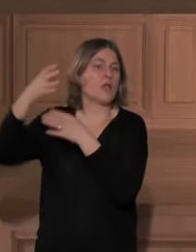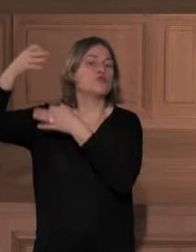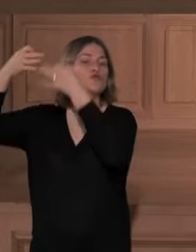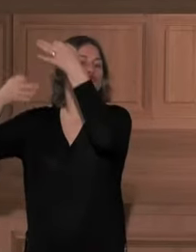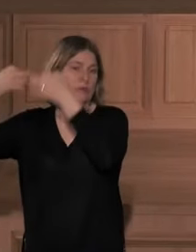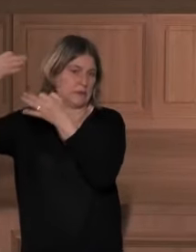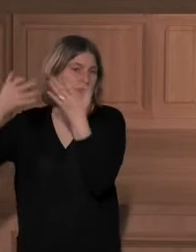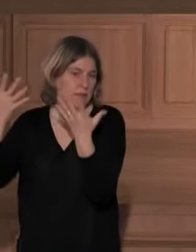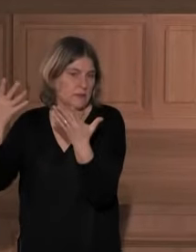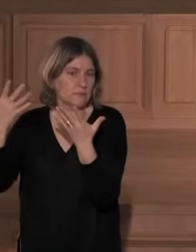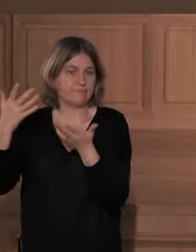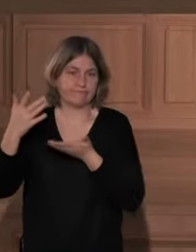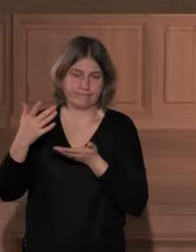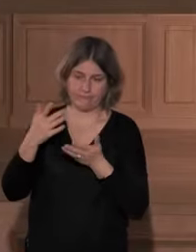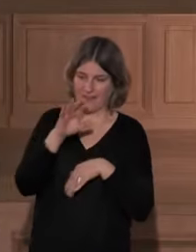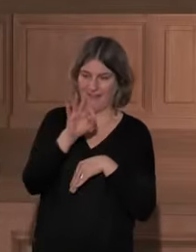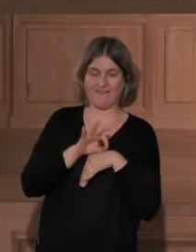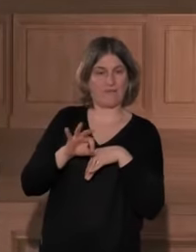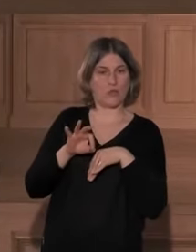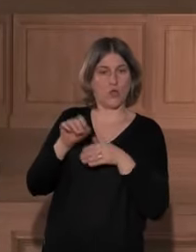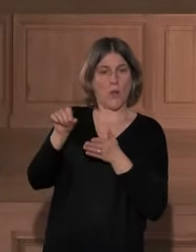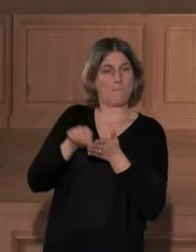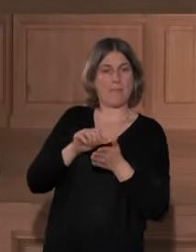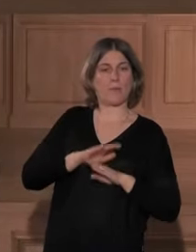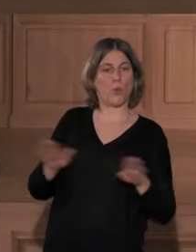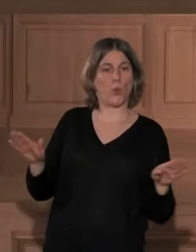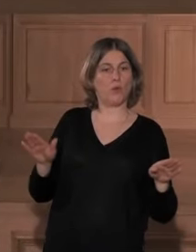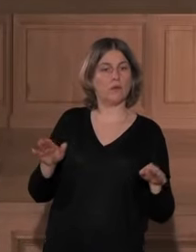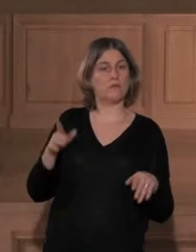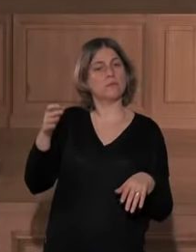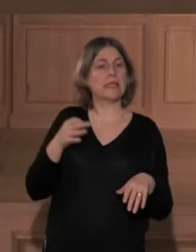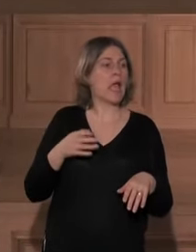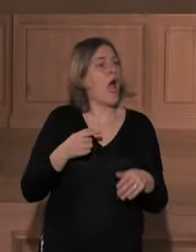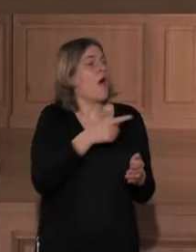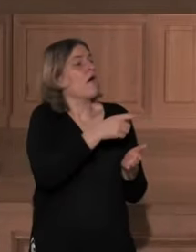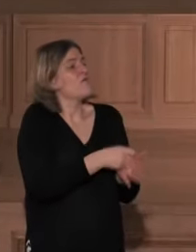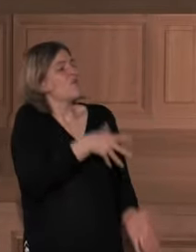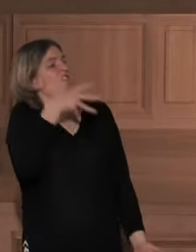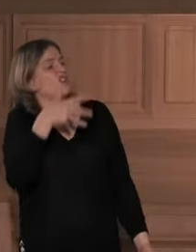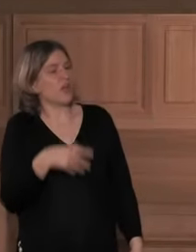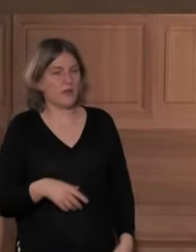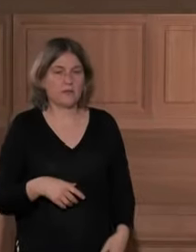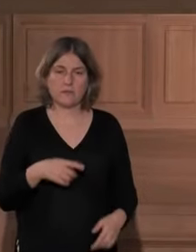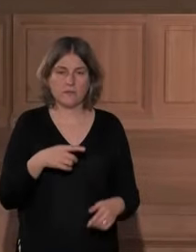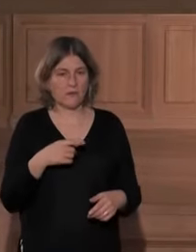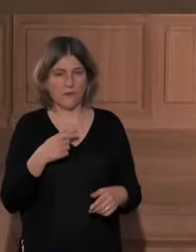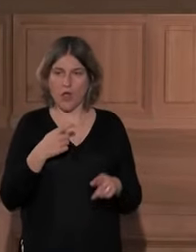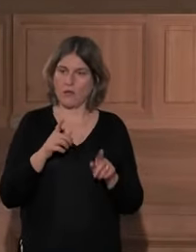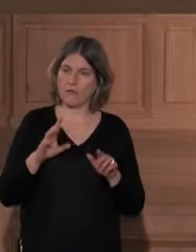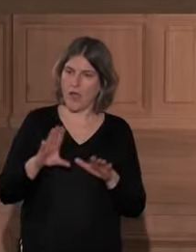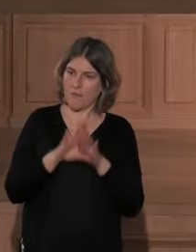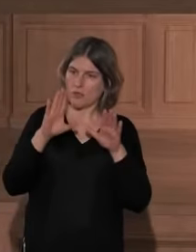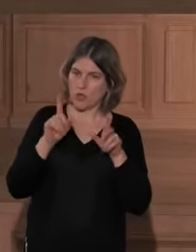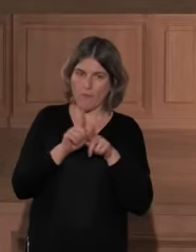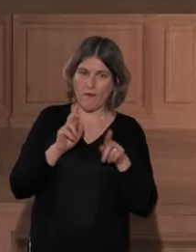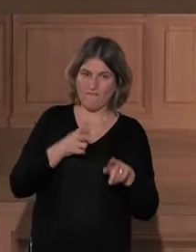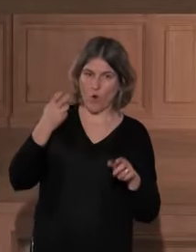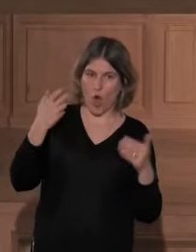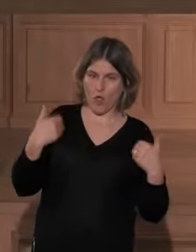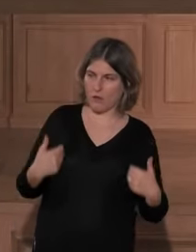officiellement, ne payaient plus les factures parce qu'ils disaient que le silence des juges, c'était très cher. Donc, ils nous ont pris pour des voleurs. Bon. On